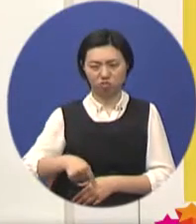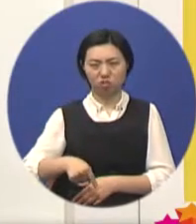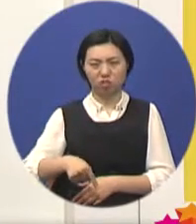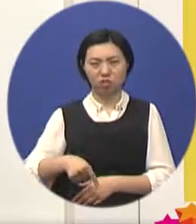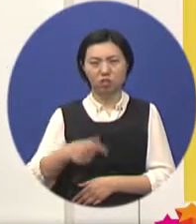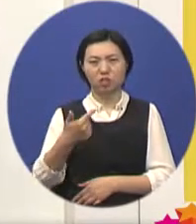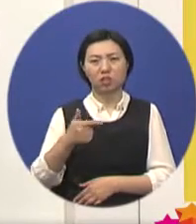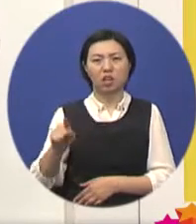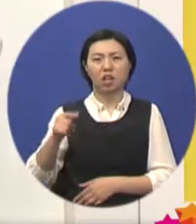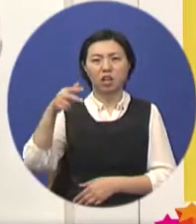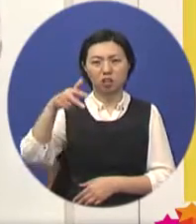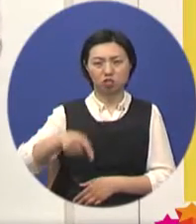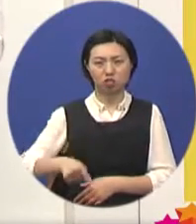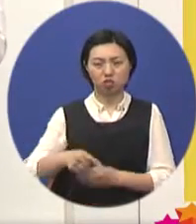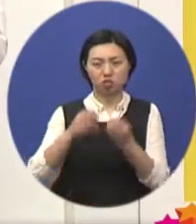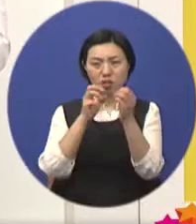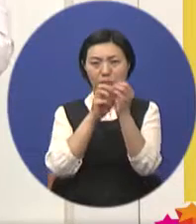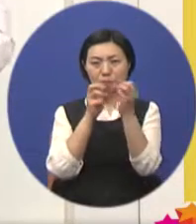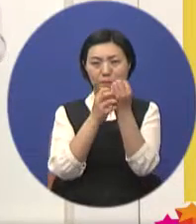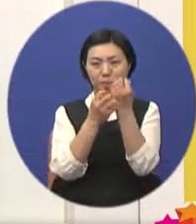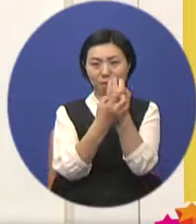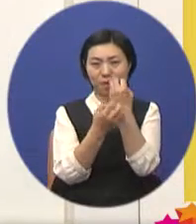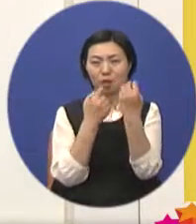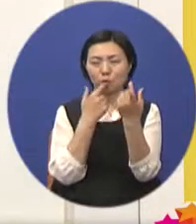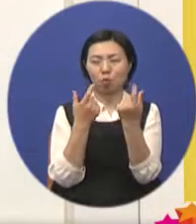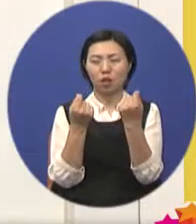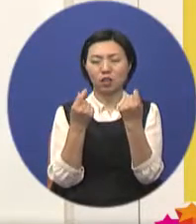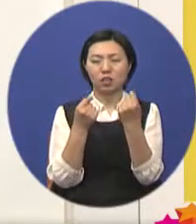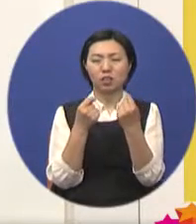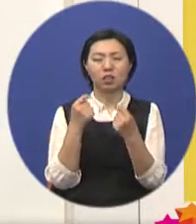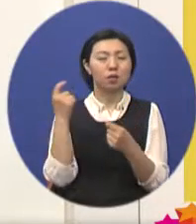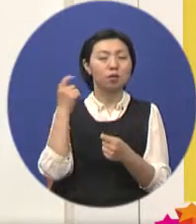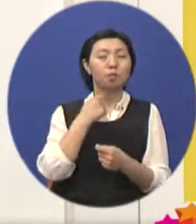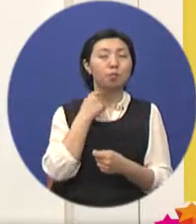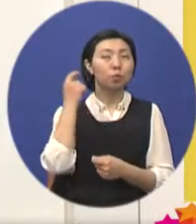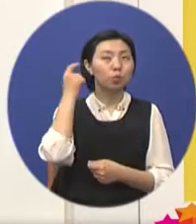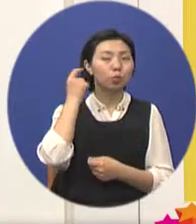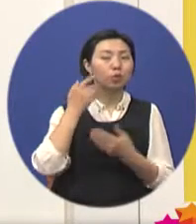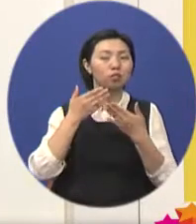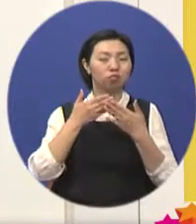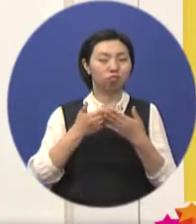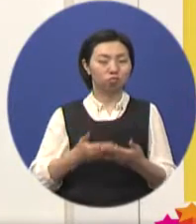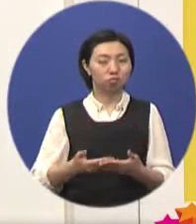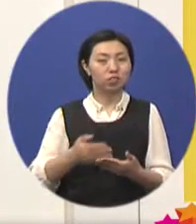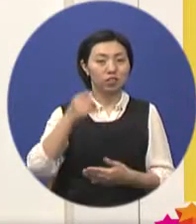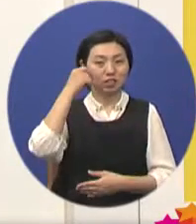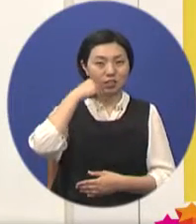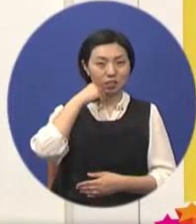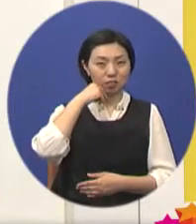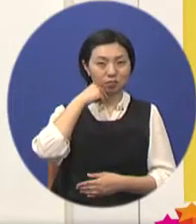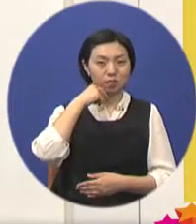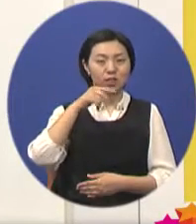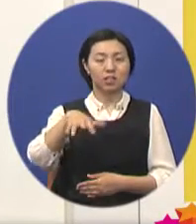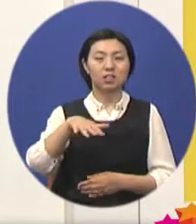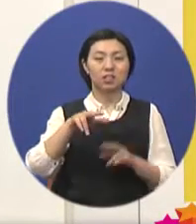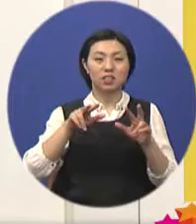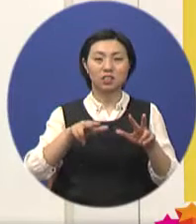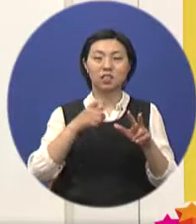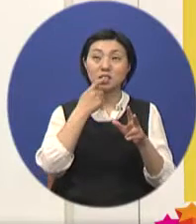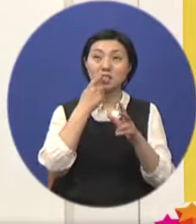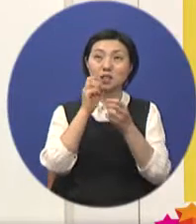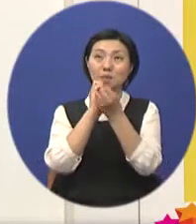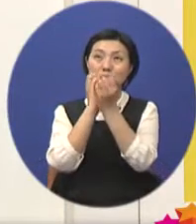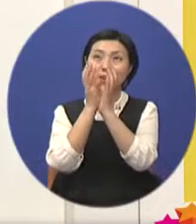나주 배처럼 목소리가 그냥 구성지더라. 네. 라고 생각하셨어요. 고향에 나주의 봄 그리고 백꽃이 아마 지금쯤 피어 그렇죠. 있을